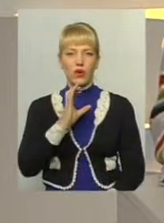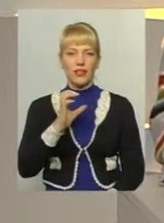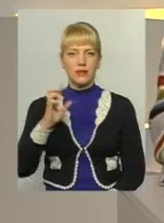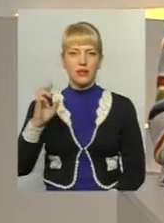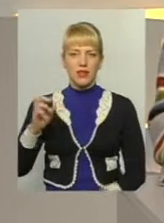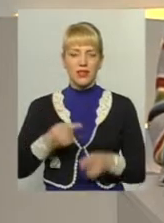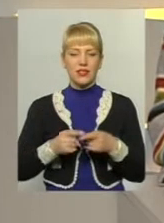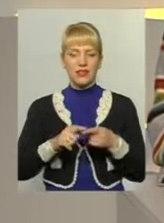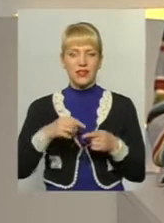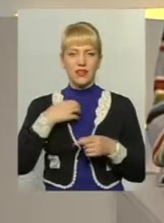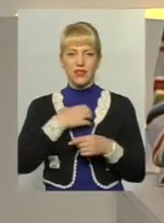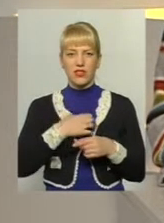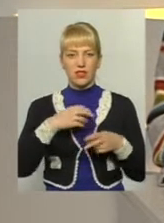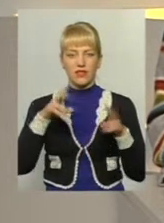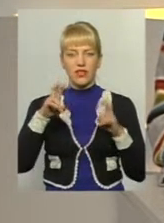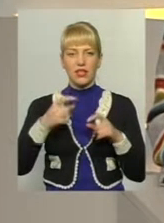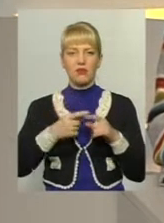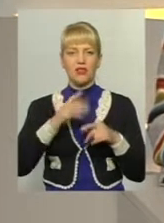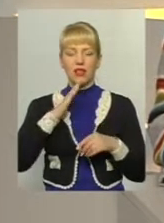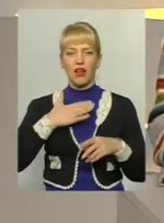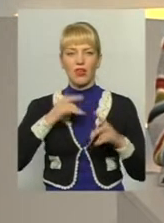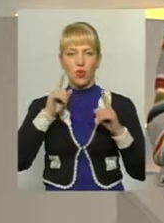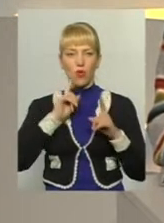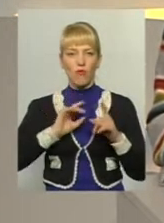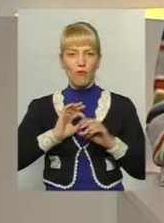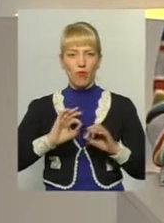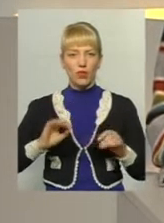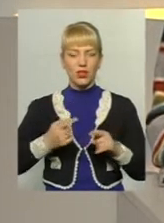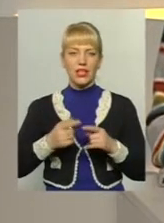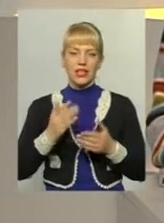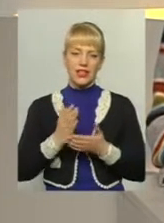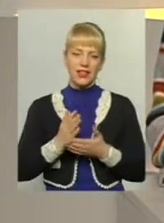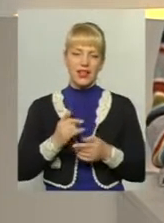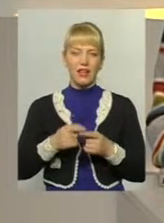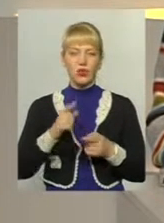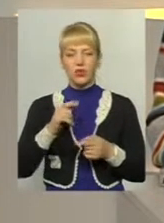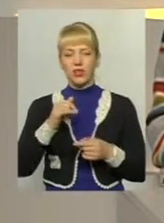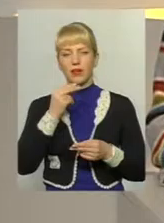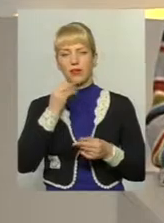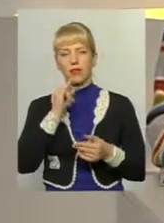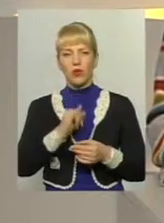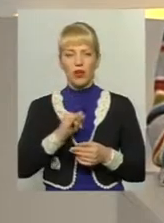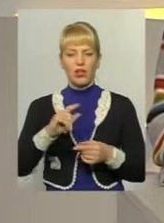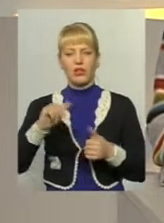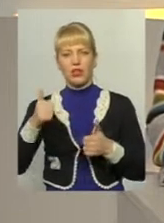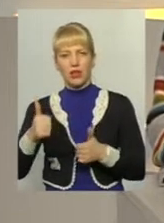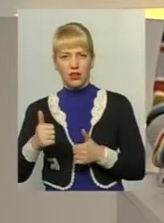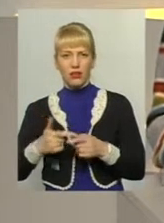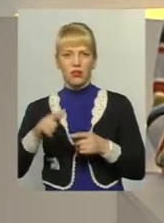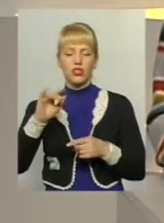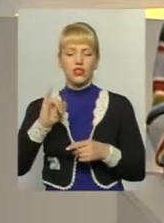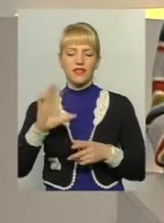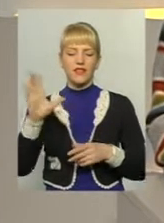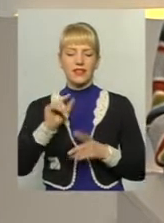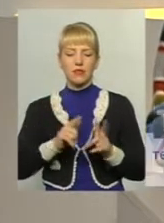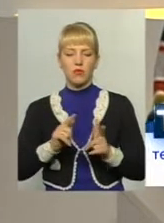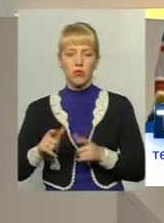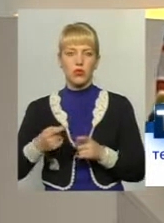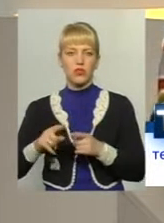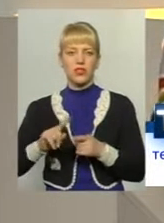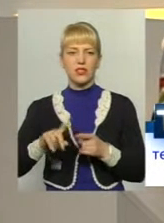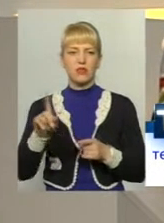нас, тому що це, по-перше, наш комфорт. А є тут і скептики, і оптимісти. Всі погоджуються з тим, що вже зміни